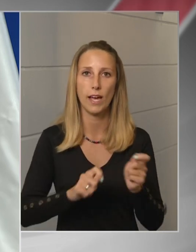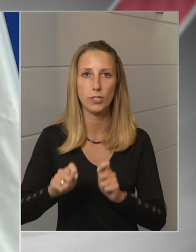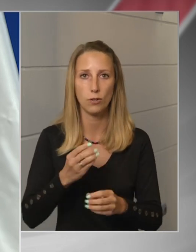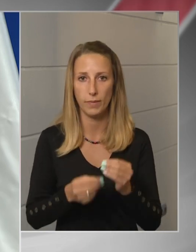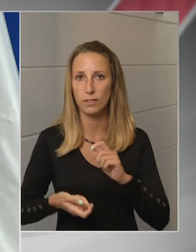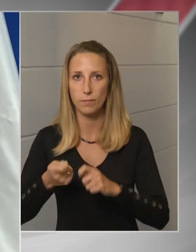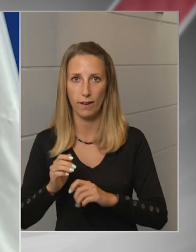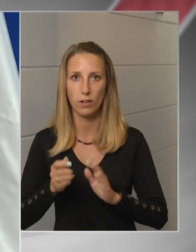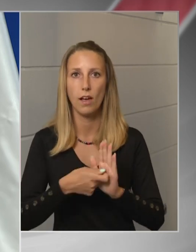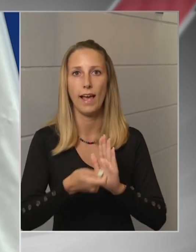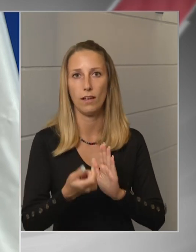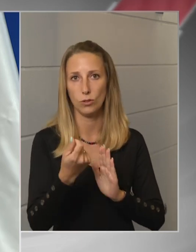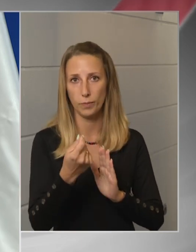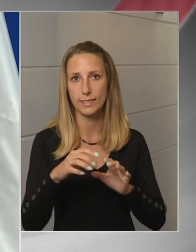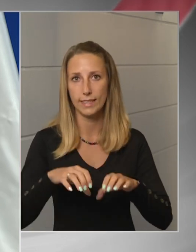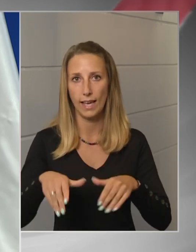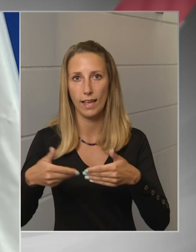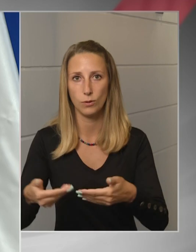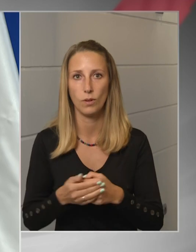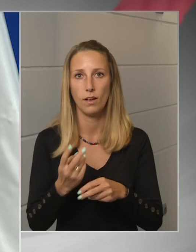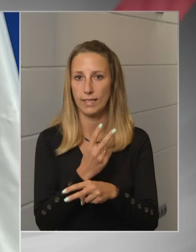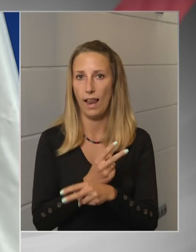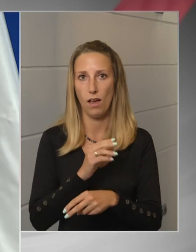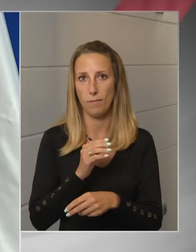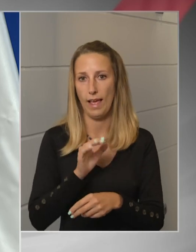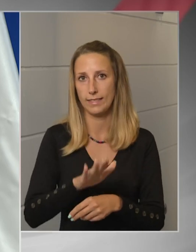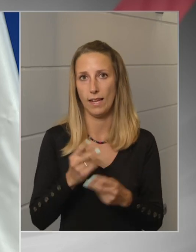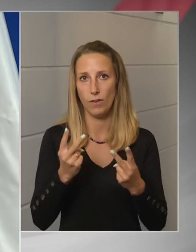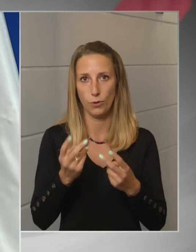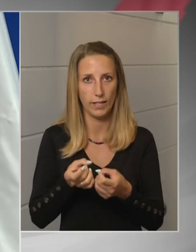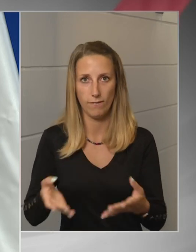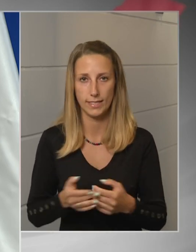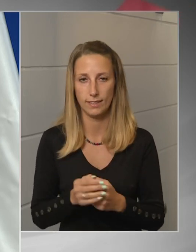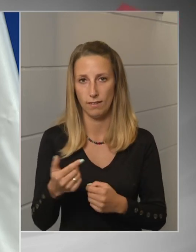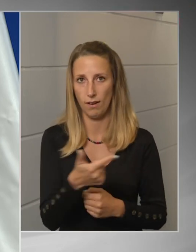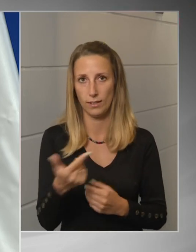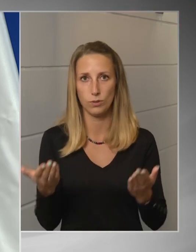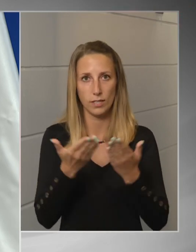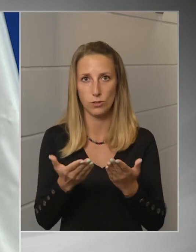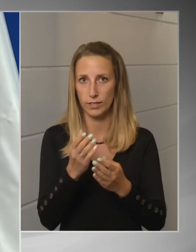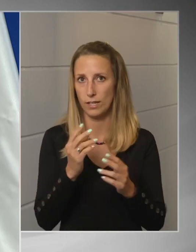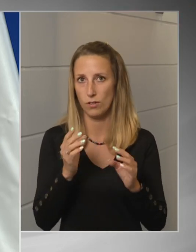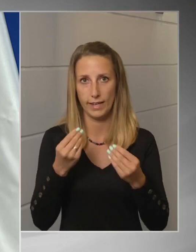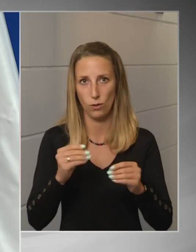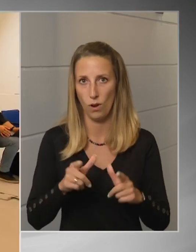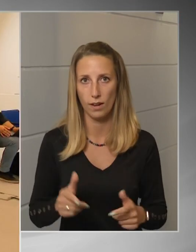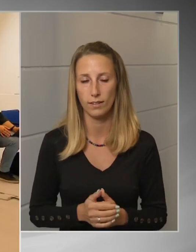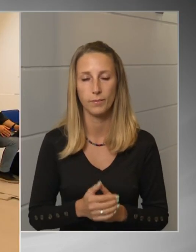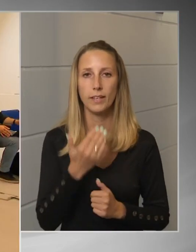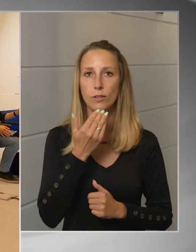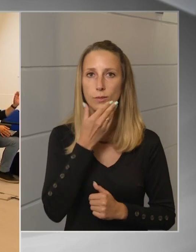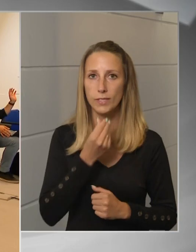megvan, az eladható pénzé tehető, tehát azzal az állam nem veszít vagyont. Ezért a kettő összehasonlítása teljesen indokolatlan. Köszönöm szépen.